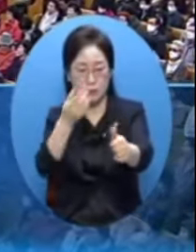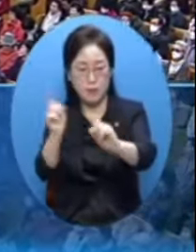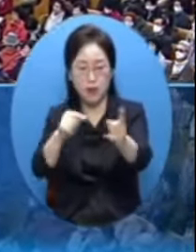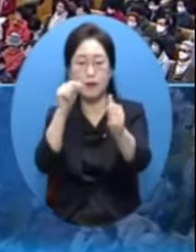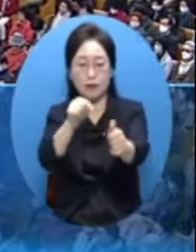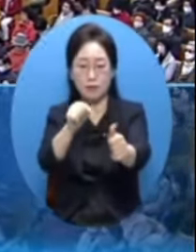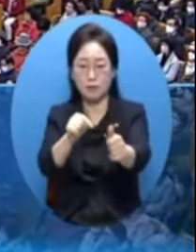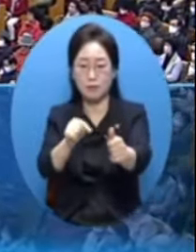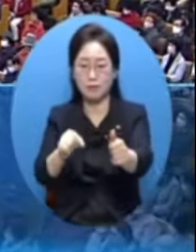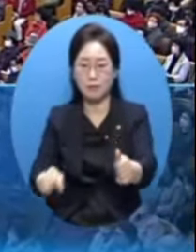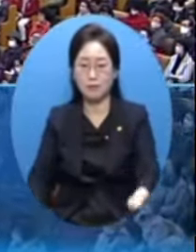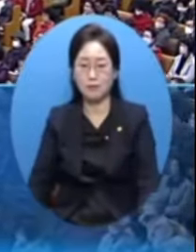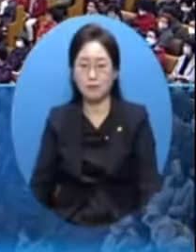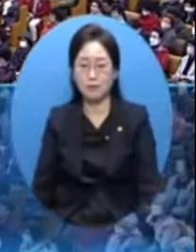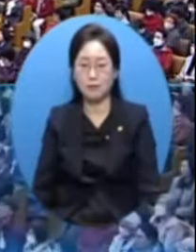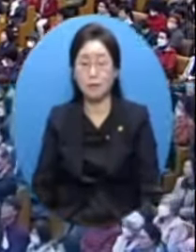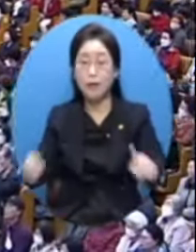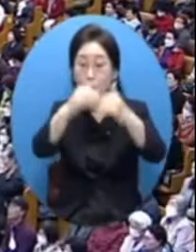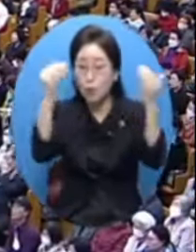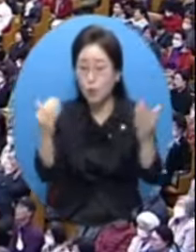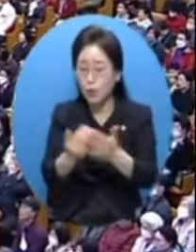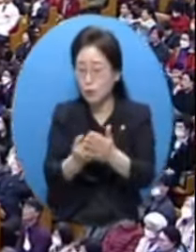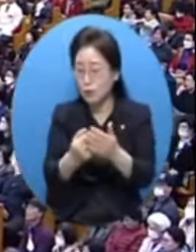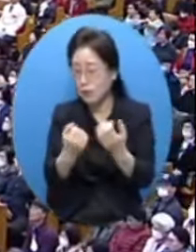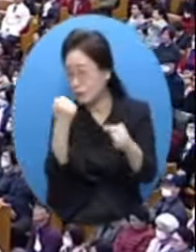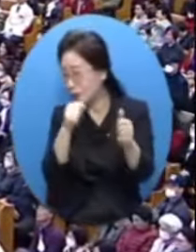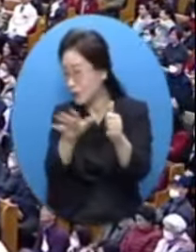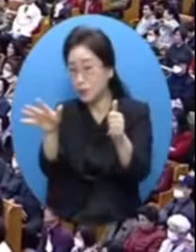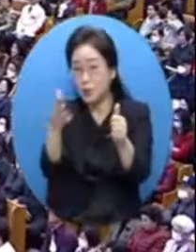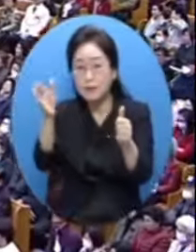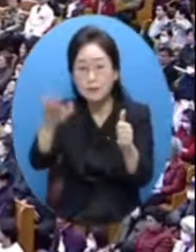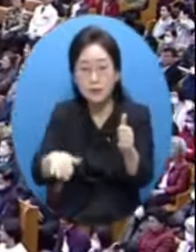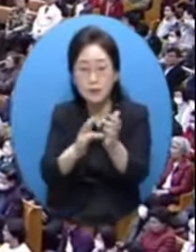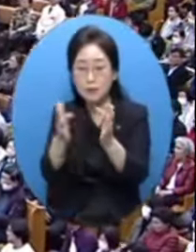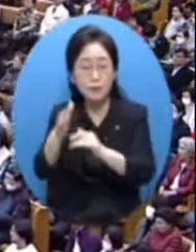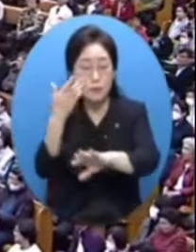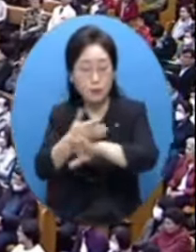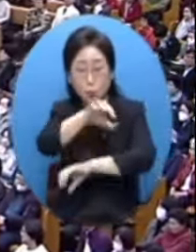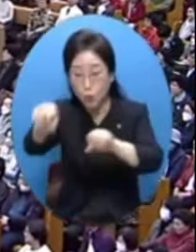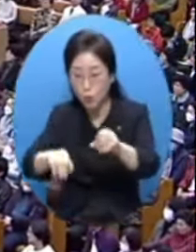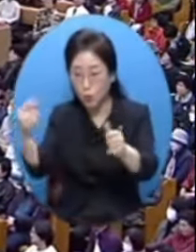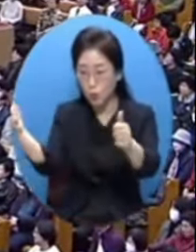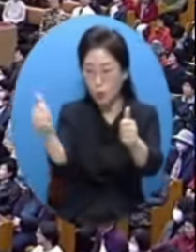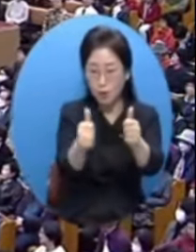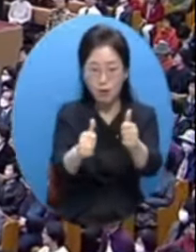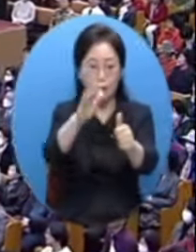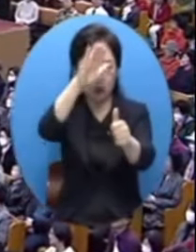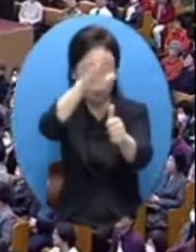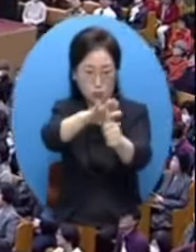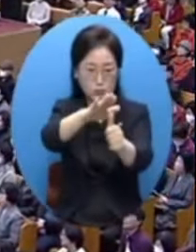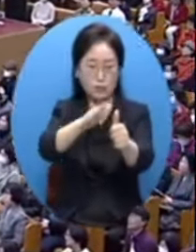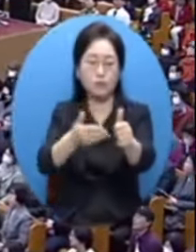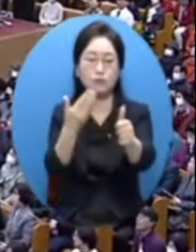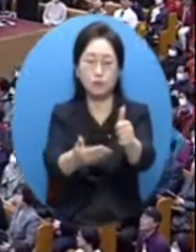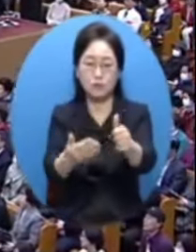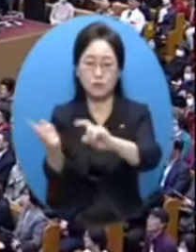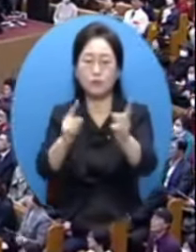하시니, 모두가 피하여 도망을 갔지만 예수님께서는 오늘 손을 대시며 그를